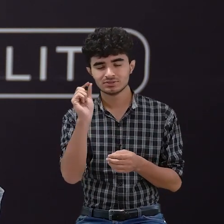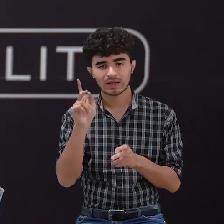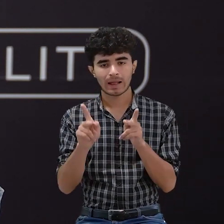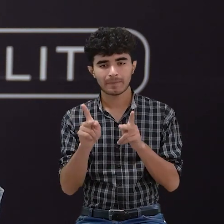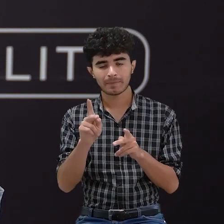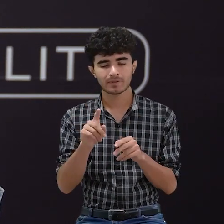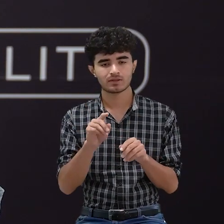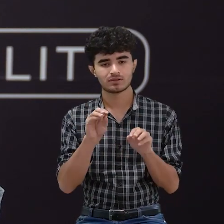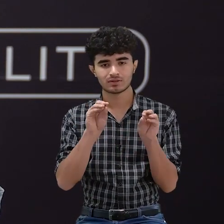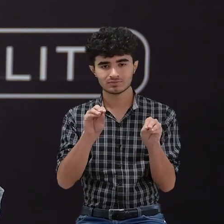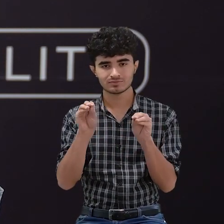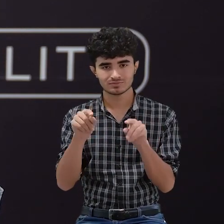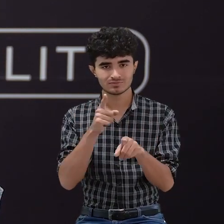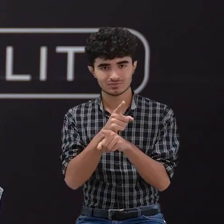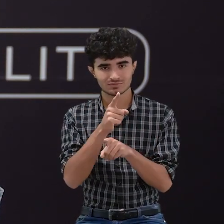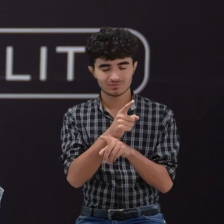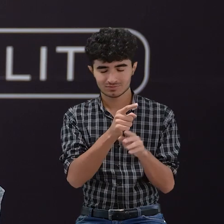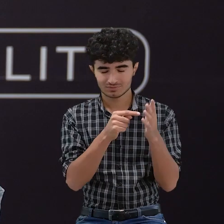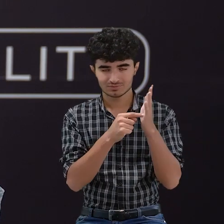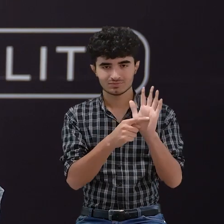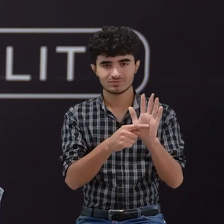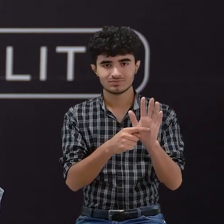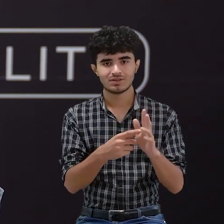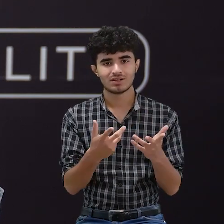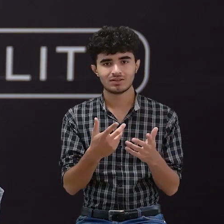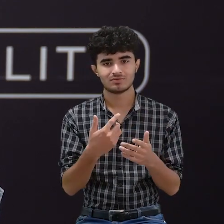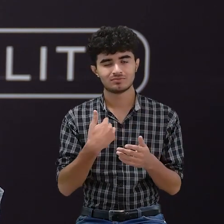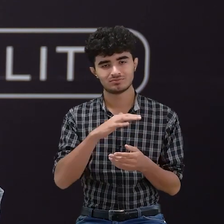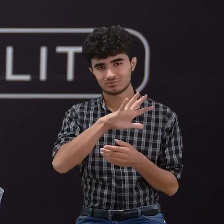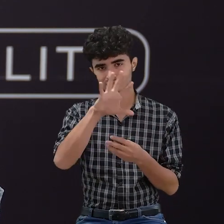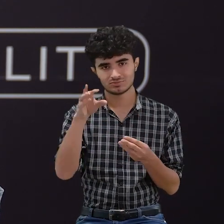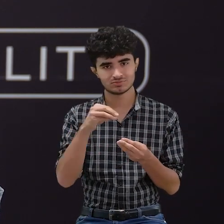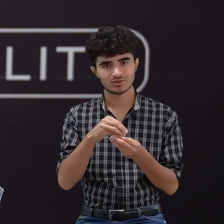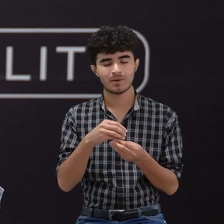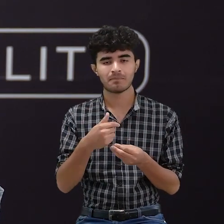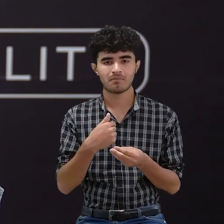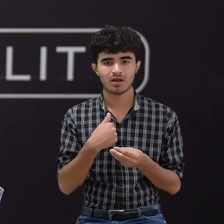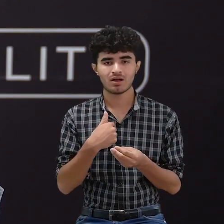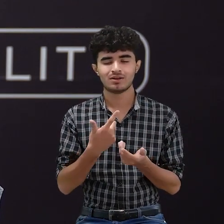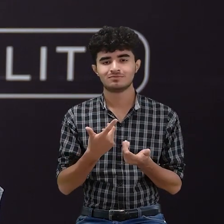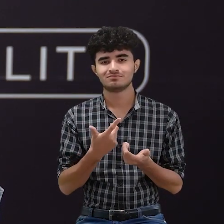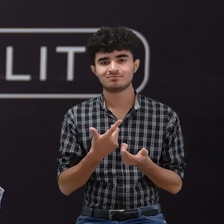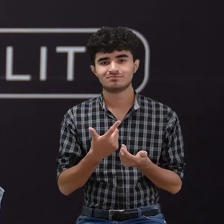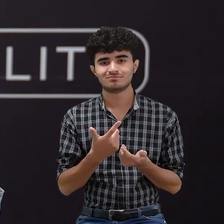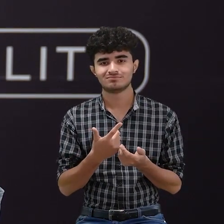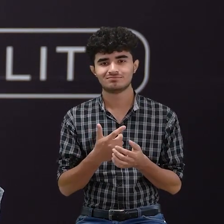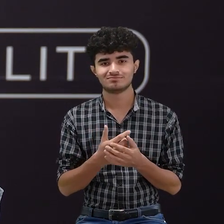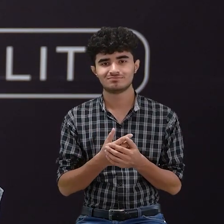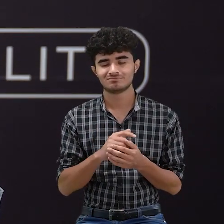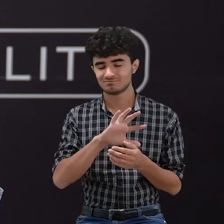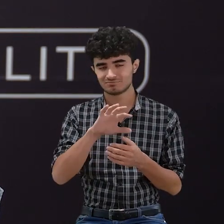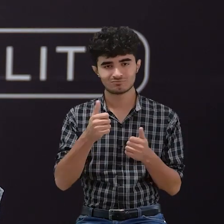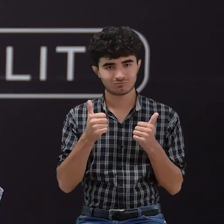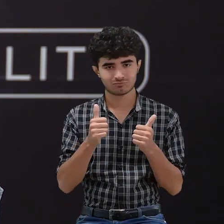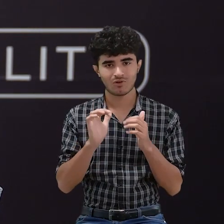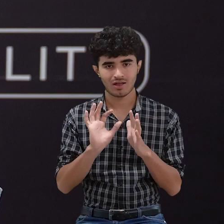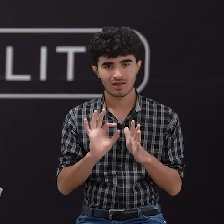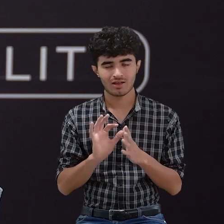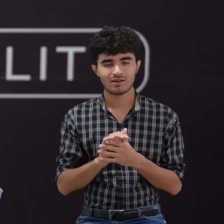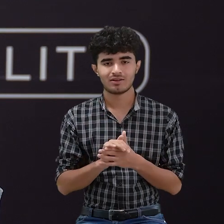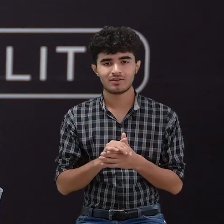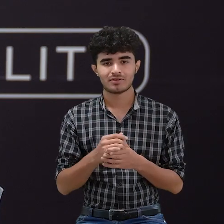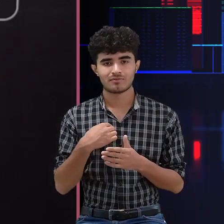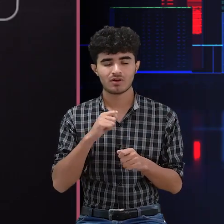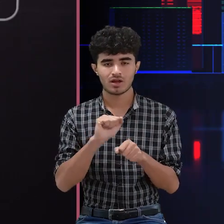بھی میری جو ضرورت ہو، یا میں اپنے تجربے سے جو میں بتا سکتی ہوں یا ایک دکھا